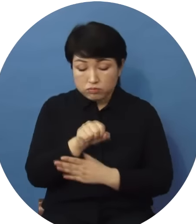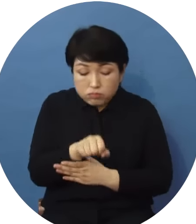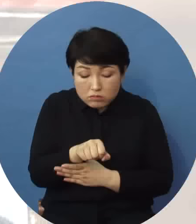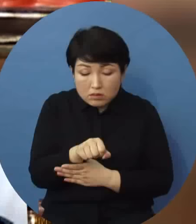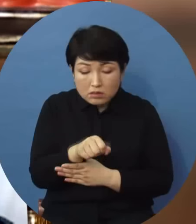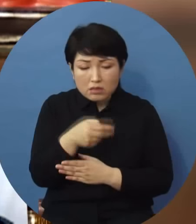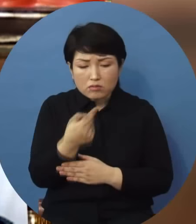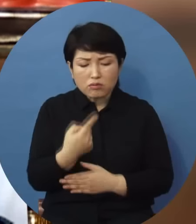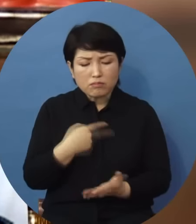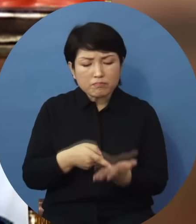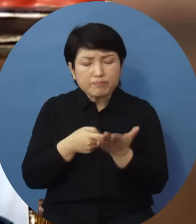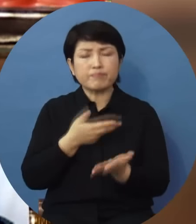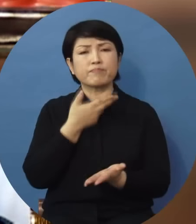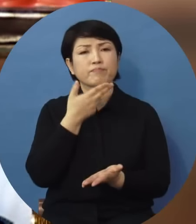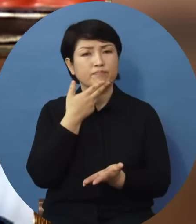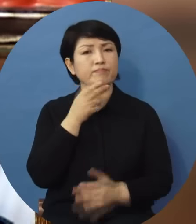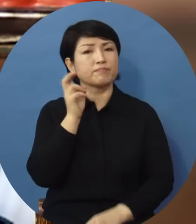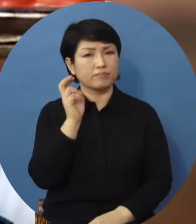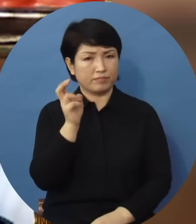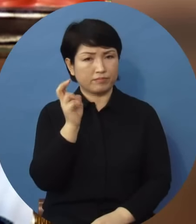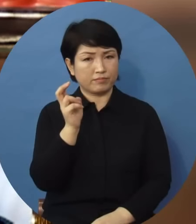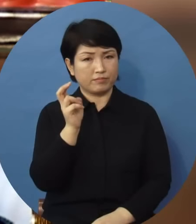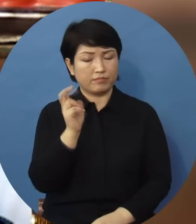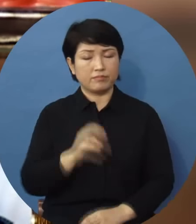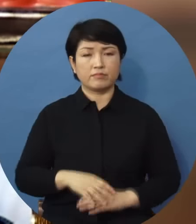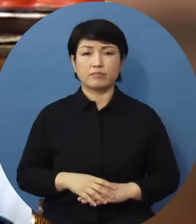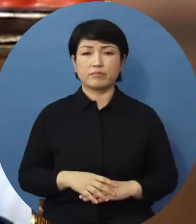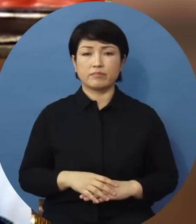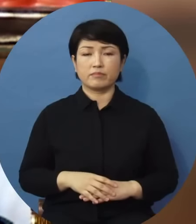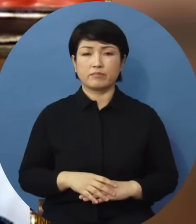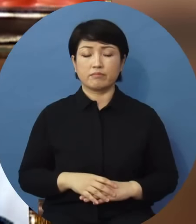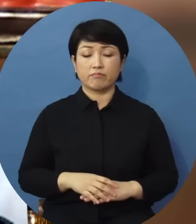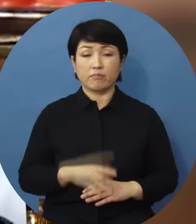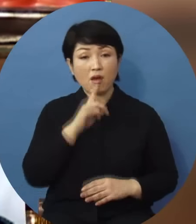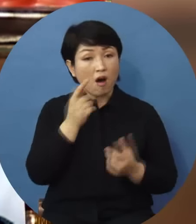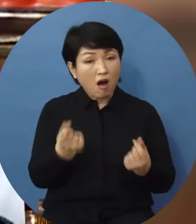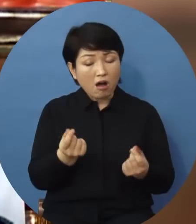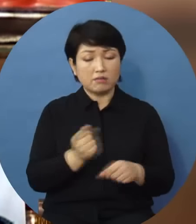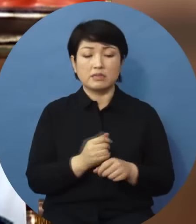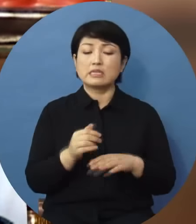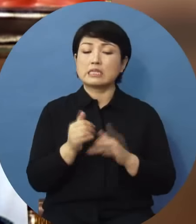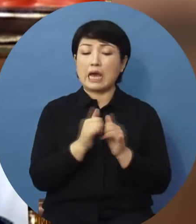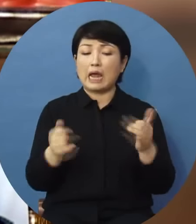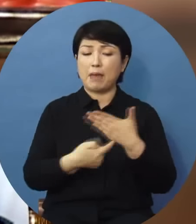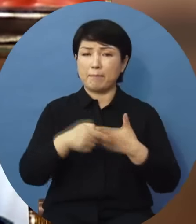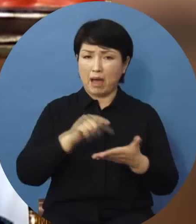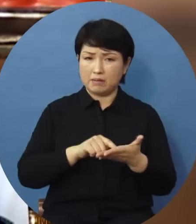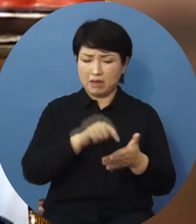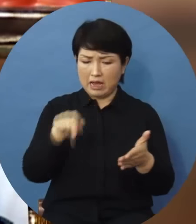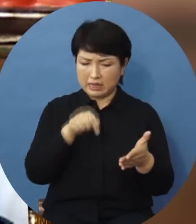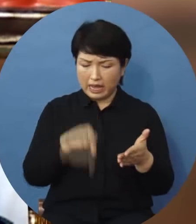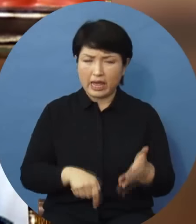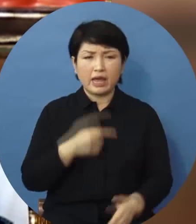비춰보려 해도 그대로 비춰지지는 않을 것입니다. 그와 마찬가지로 사람의 마음이